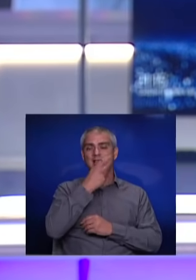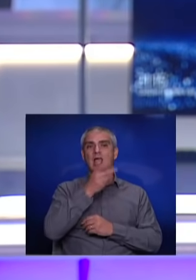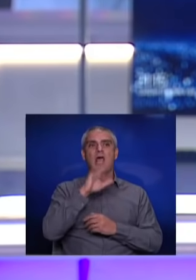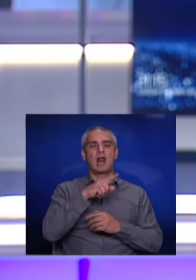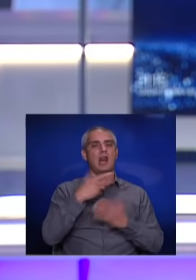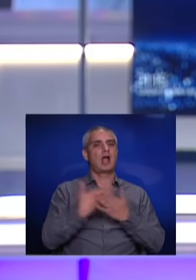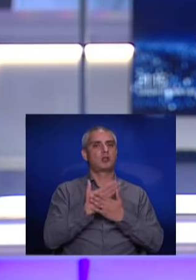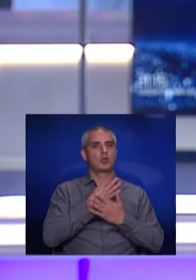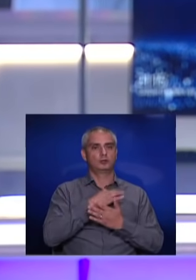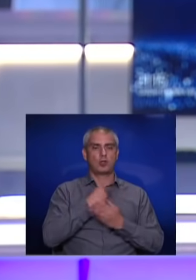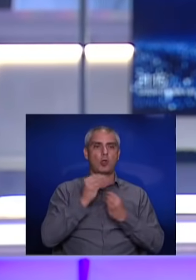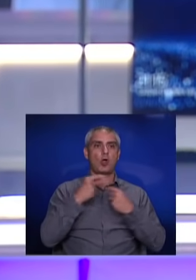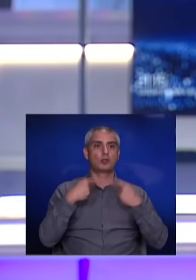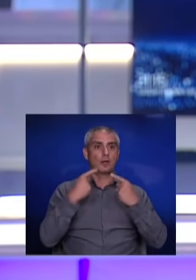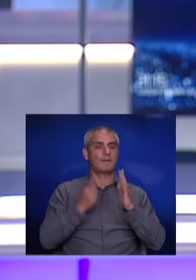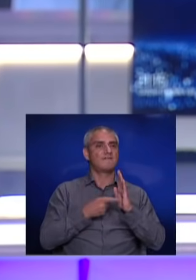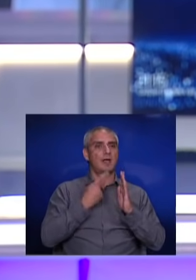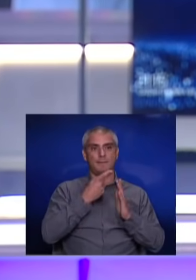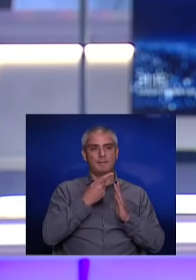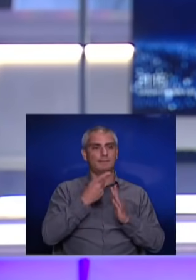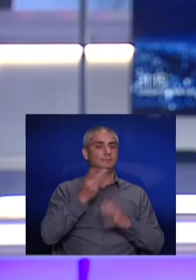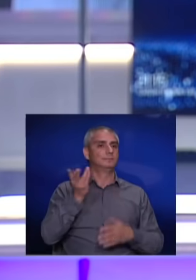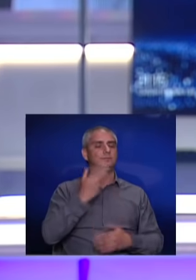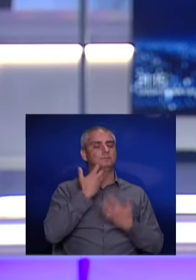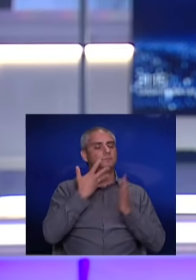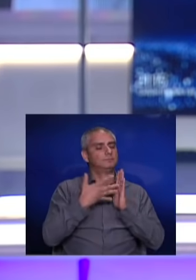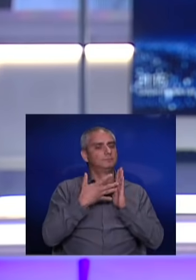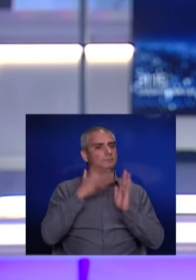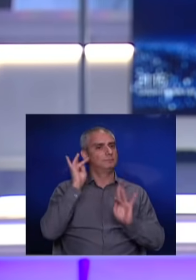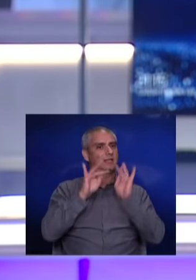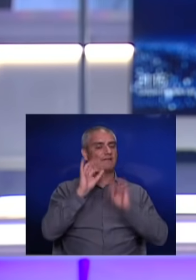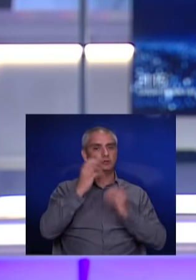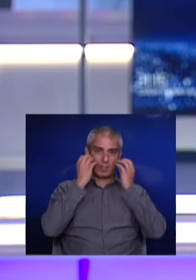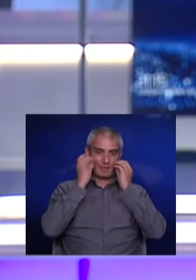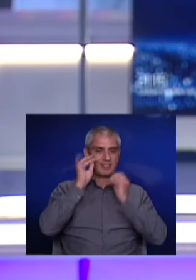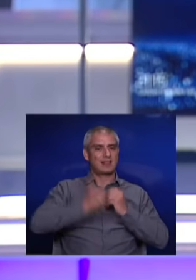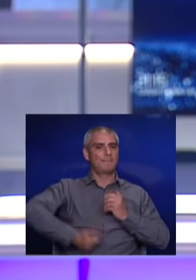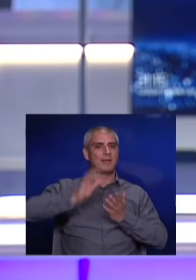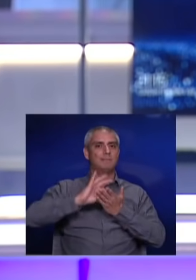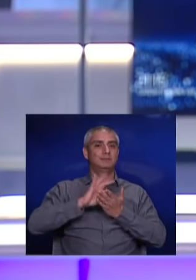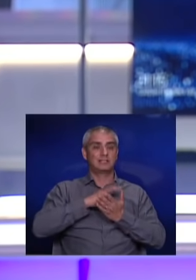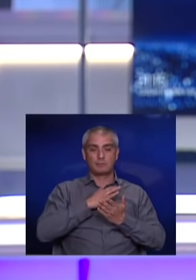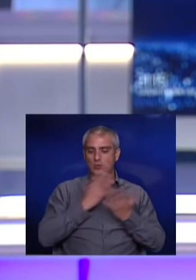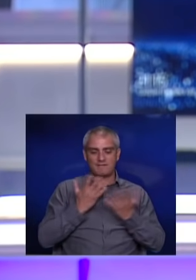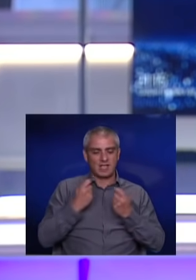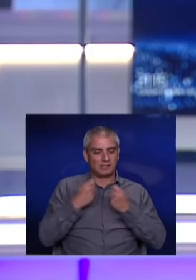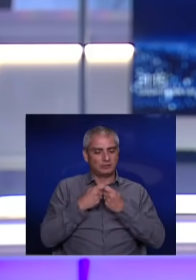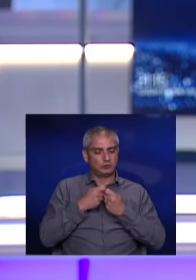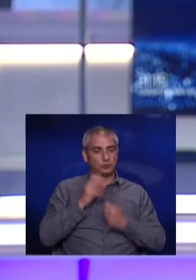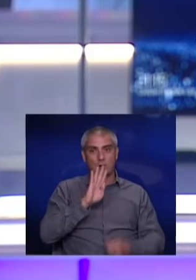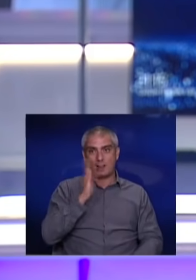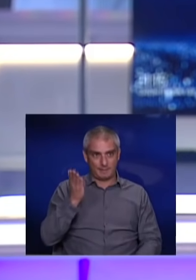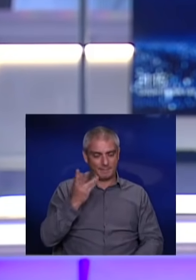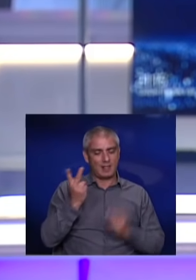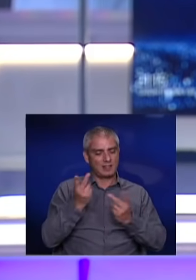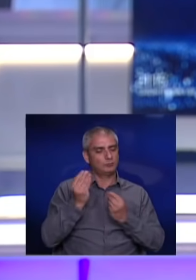האקטואליה שלנו עוד יום, והפעם גילי כהן ועקיבא נוביק מנתחים את המתקפה של בנט על בכירי משרד הבריאות ואיך זה קשור לנתניהו. חפשו עוד